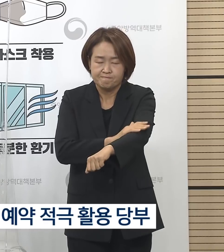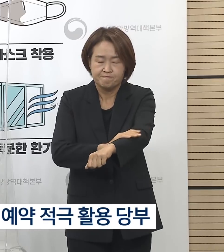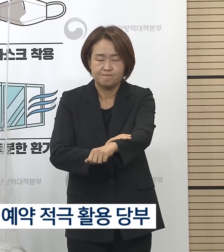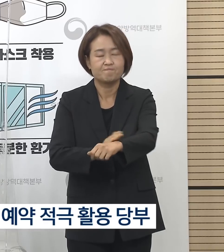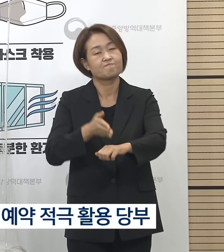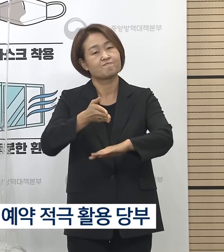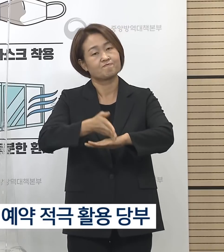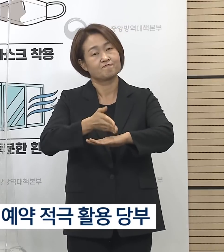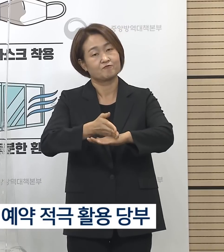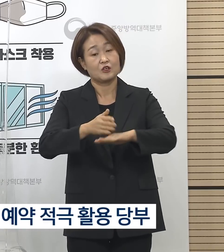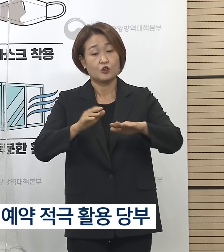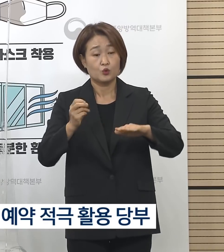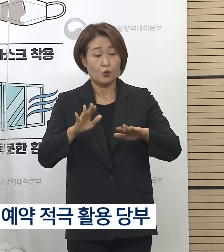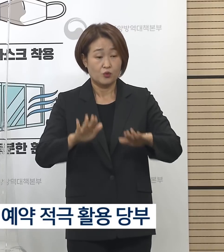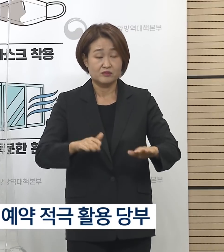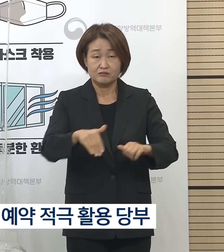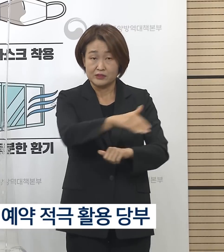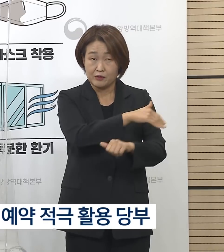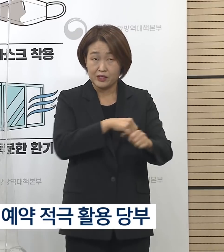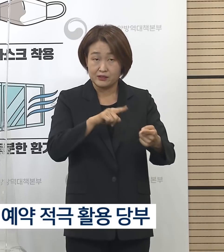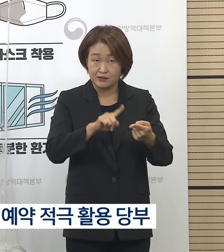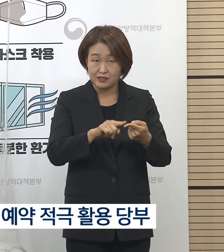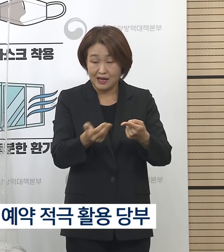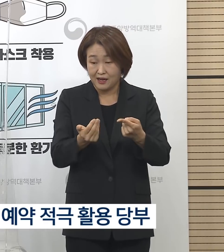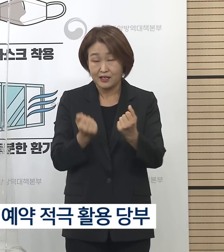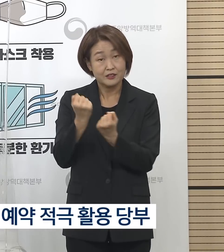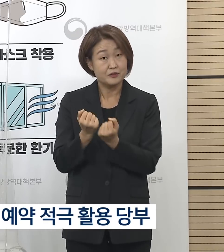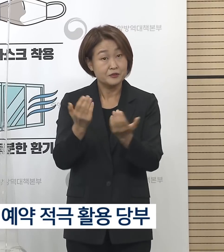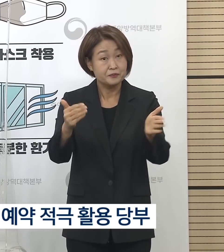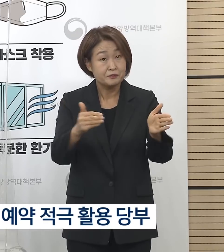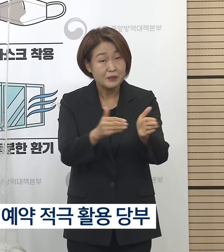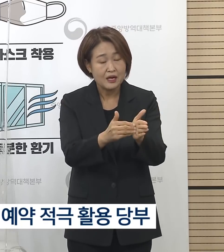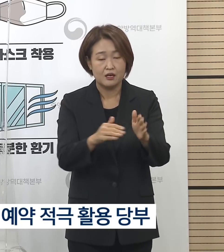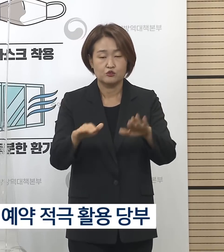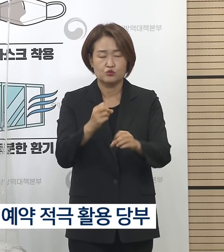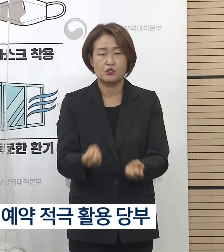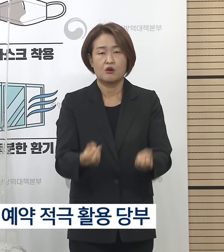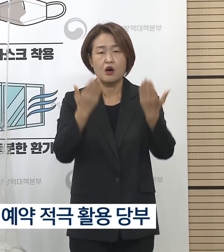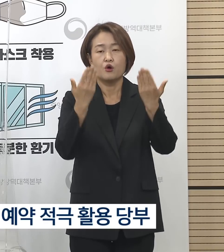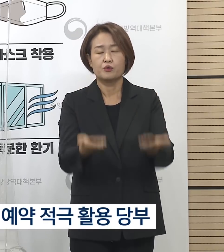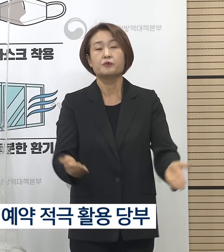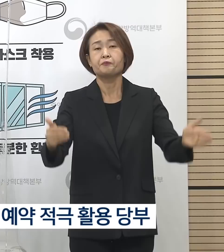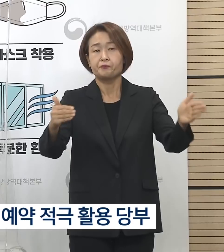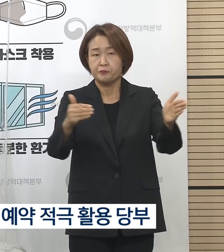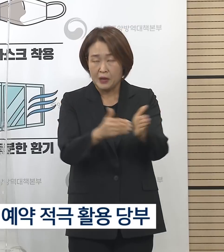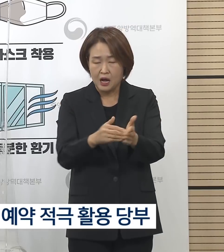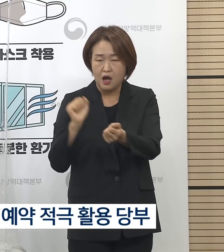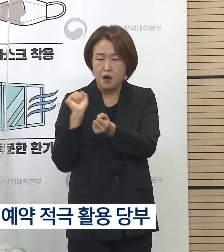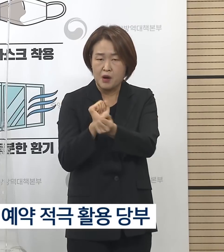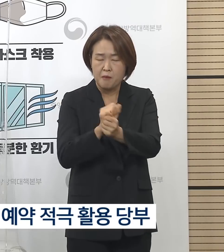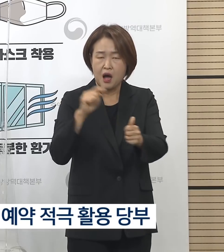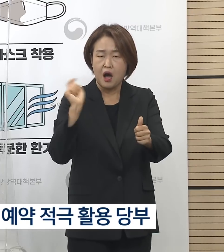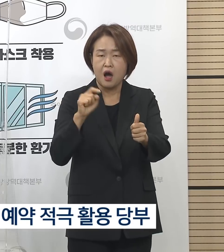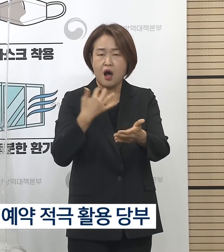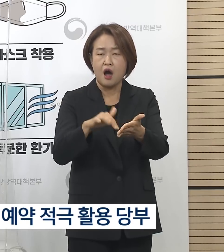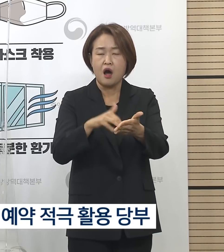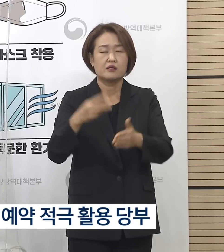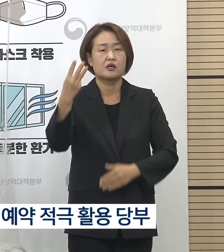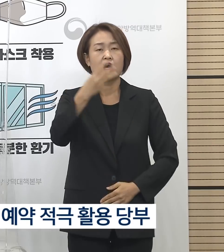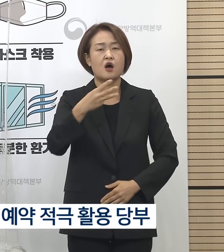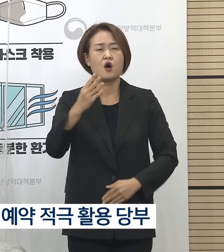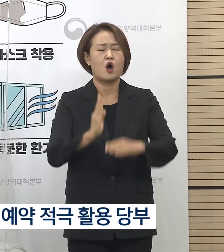현재 상황에 대해서 오늘 말씀을 드렸습니다. 추석 연휴가 끝나면서 확진자가 3,000명대로 증가를